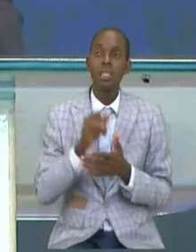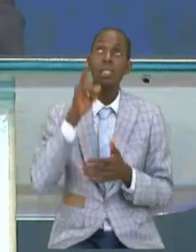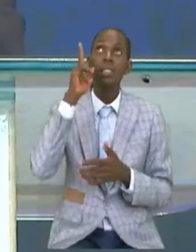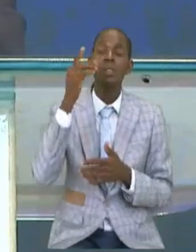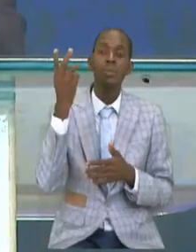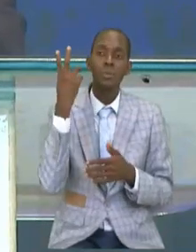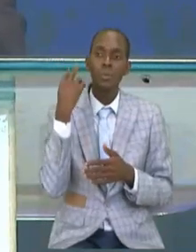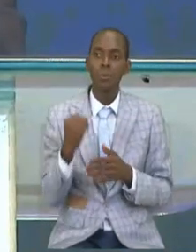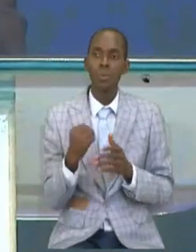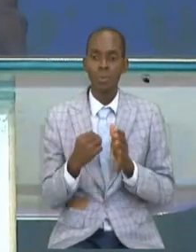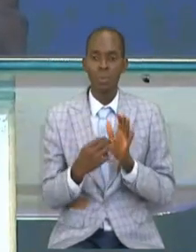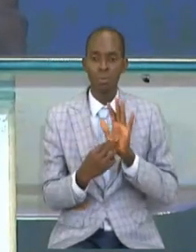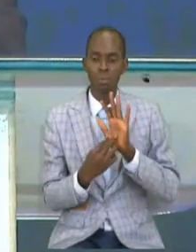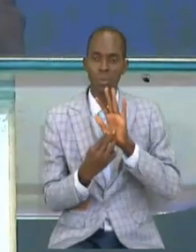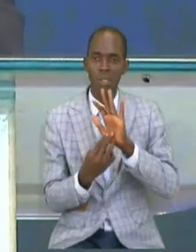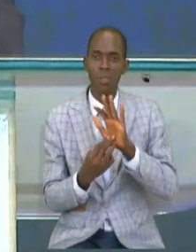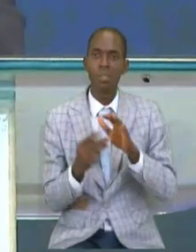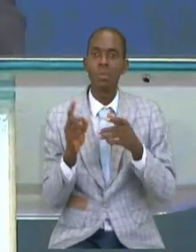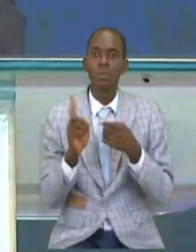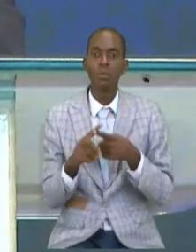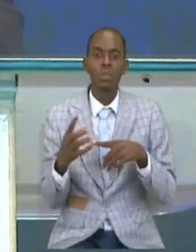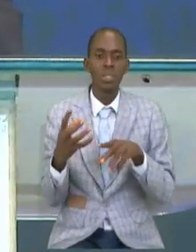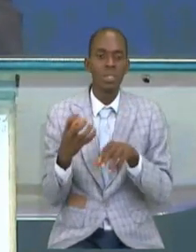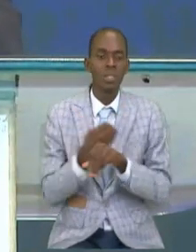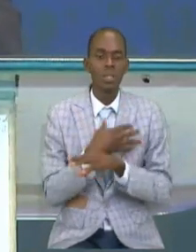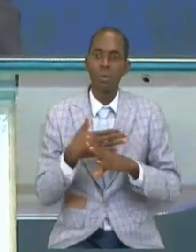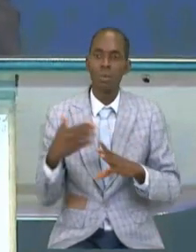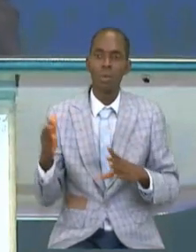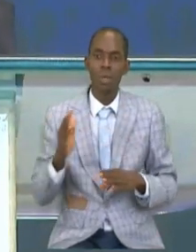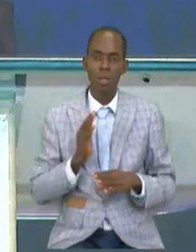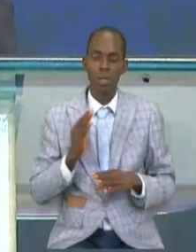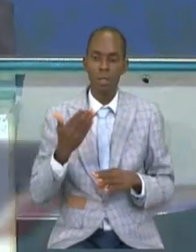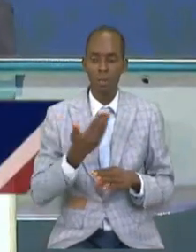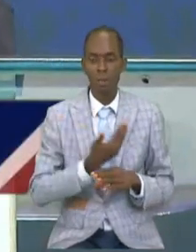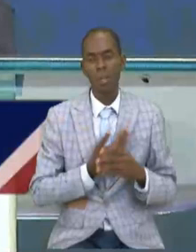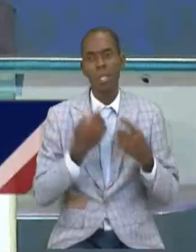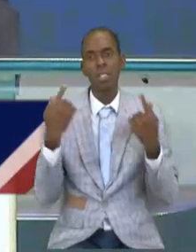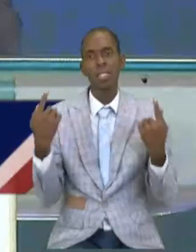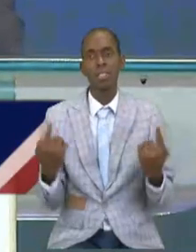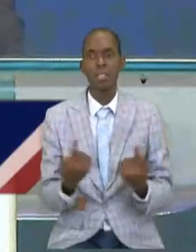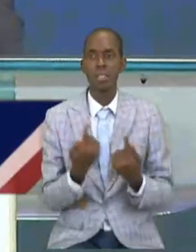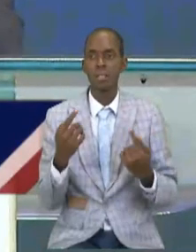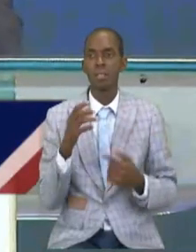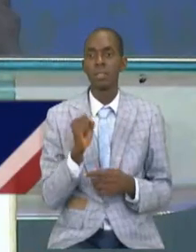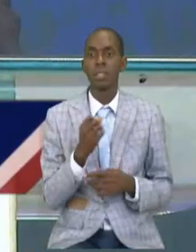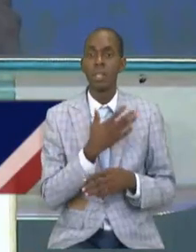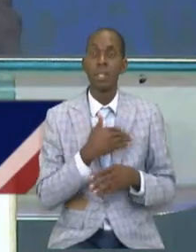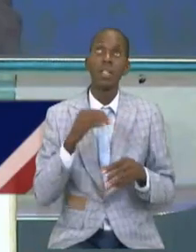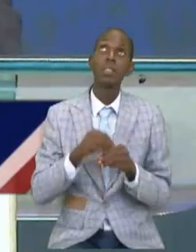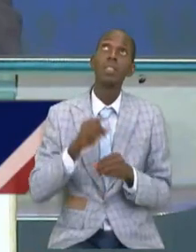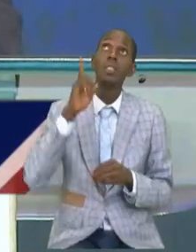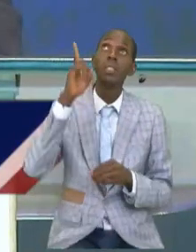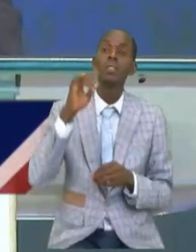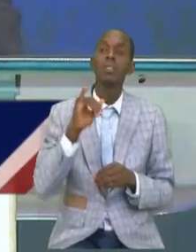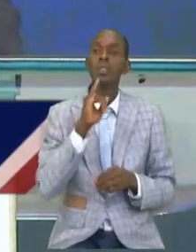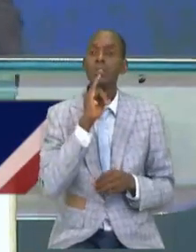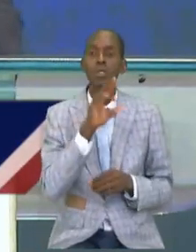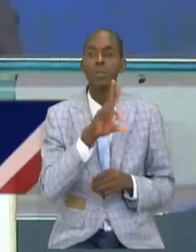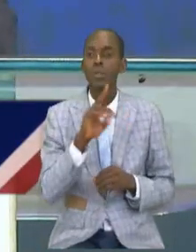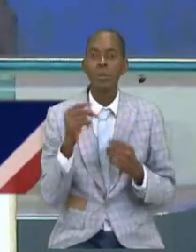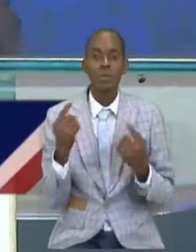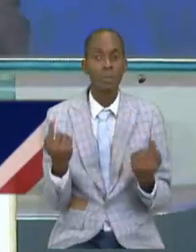savez, Jésus a paru pour ôter les péchés. Et il n'y a point